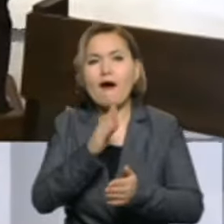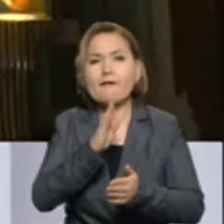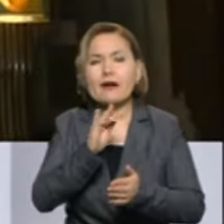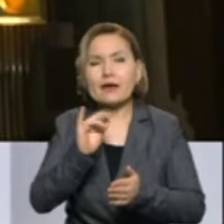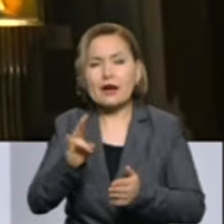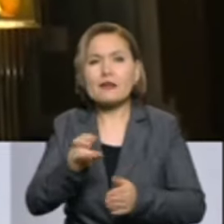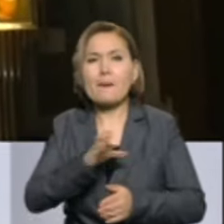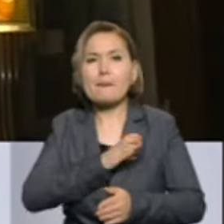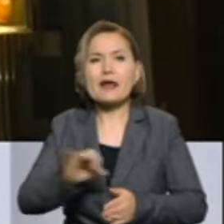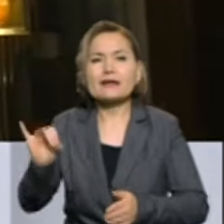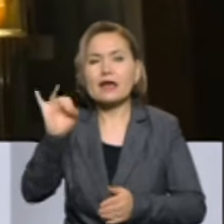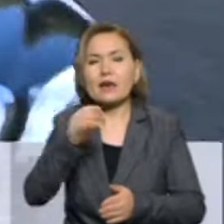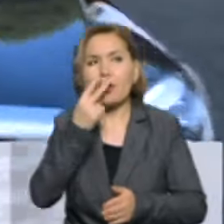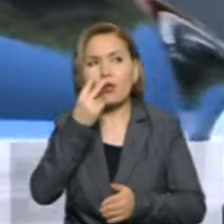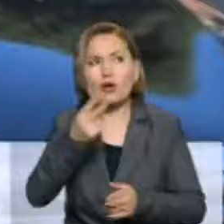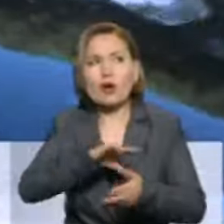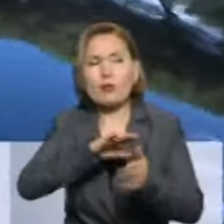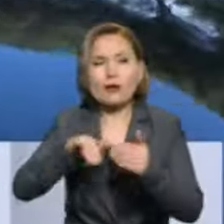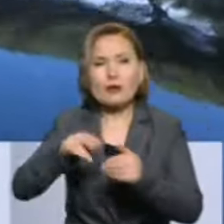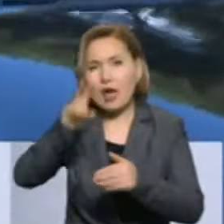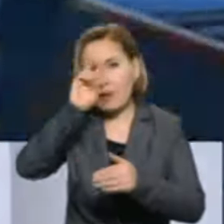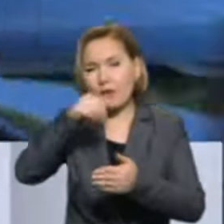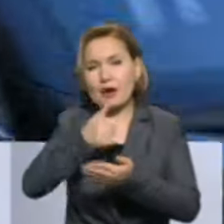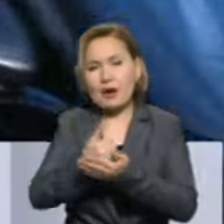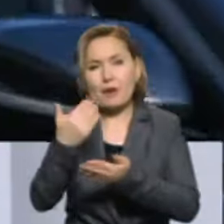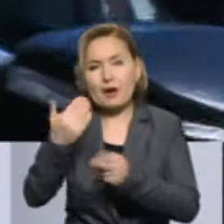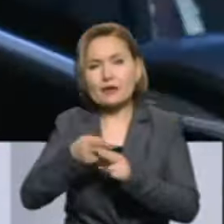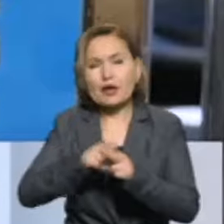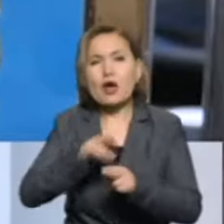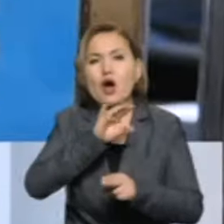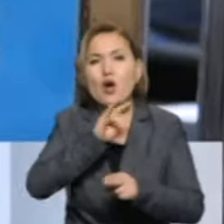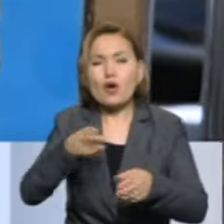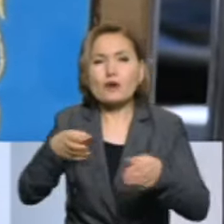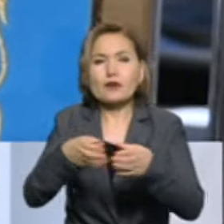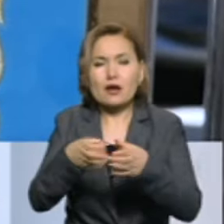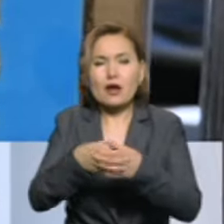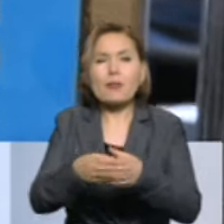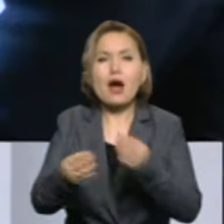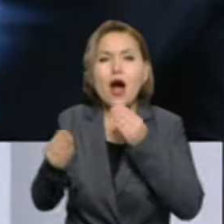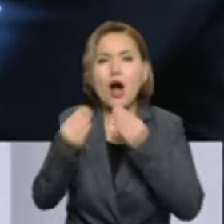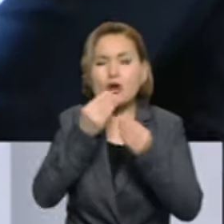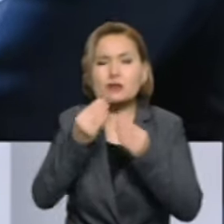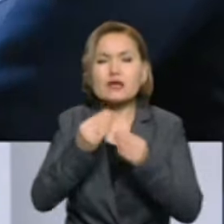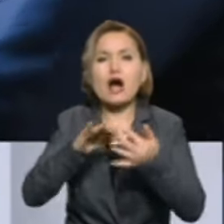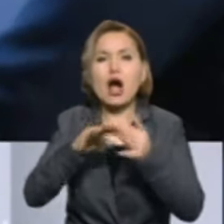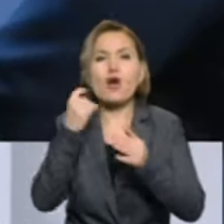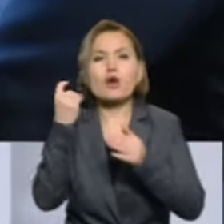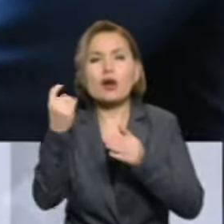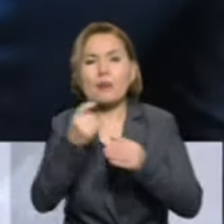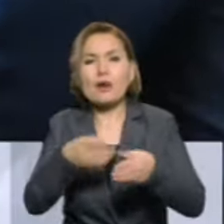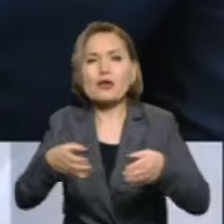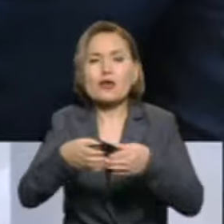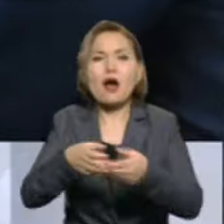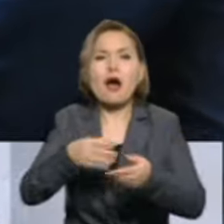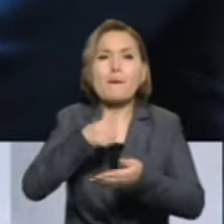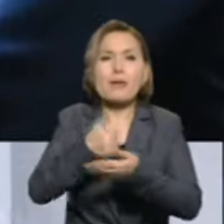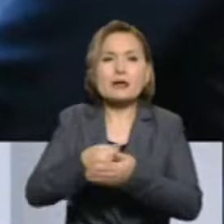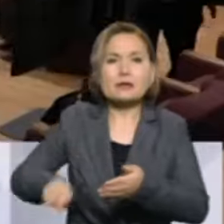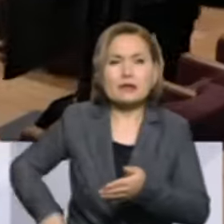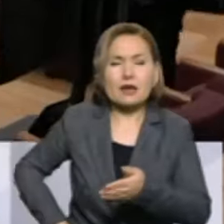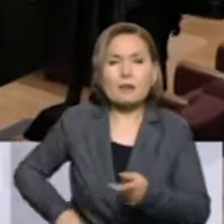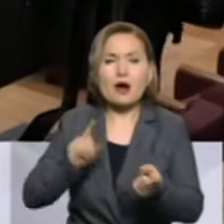Ватиканның бай тарихымен танысты. Бұдан кейін мемлекет басшысы Біріккен Ұлттар ұйымы, азық-түлік және ауыл шаруашылығы ұйымының бас директорымен